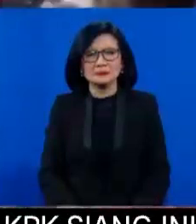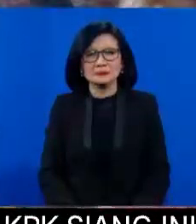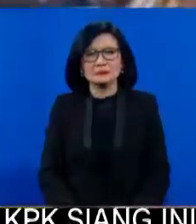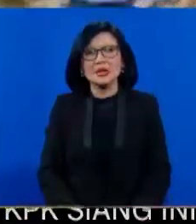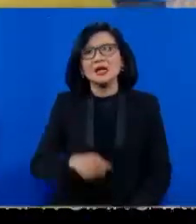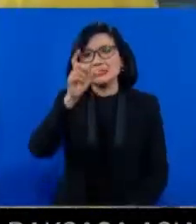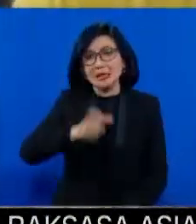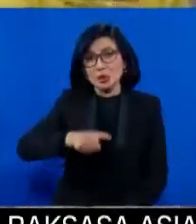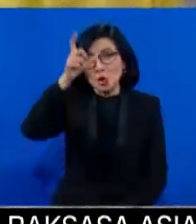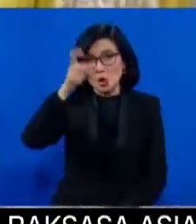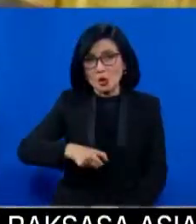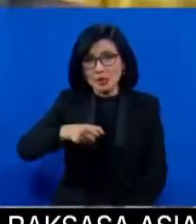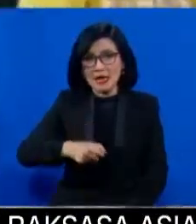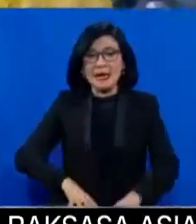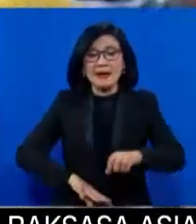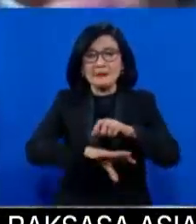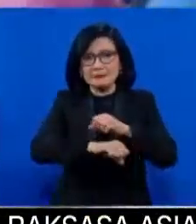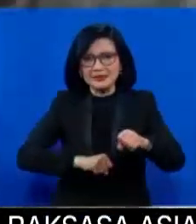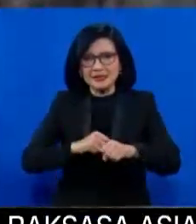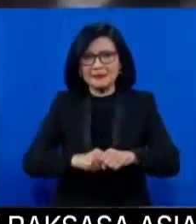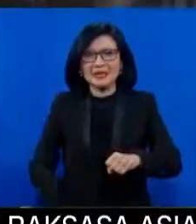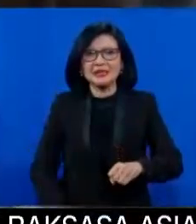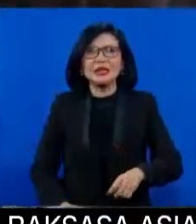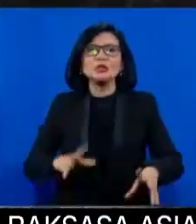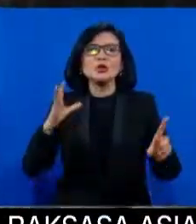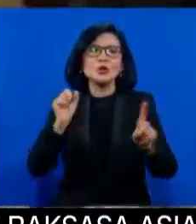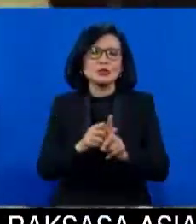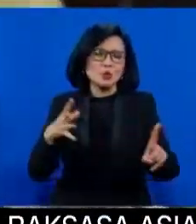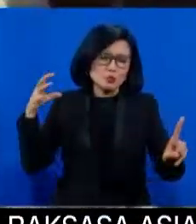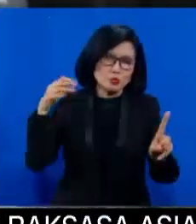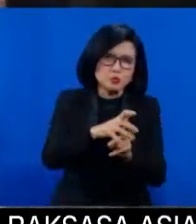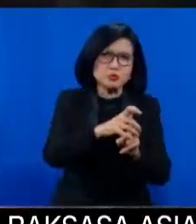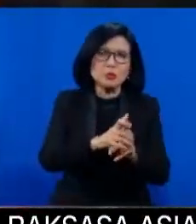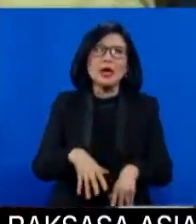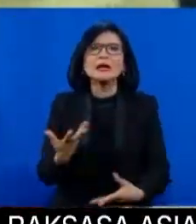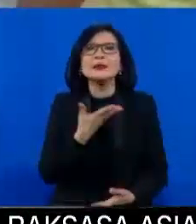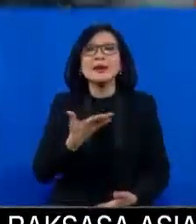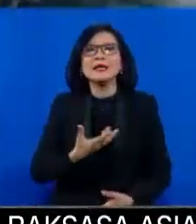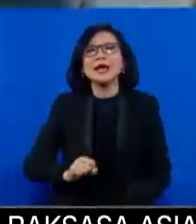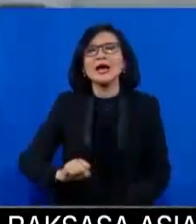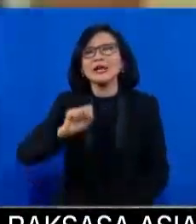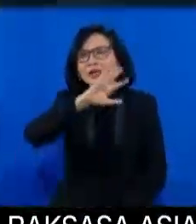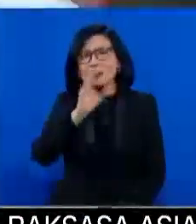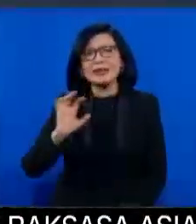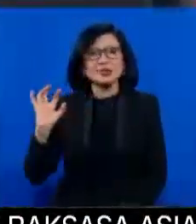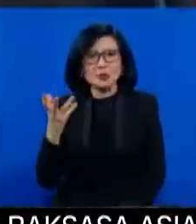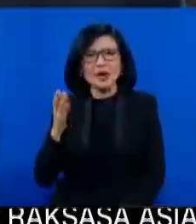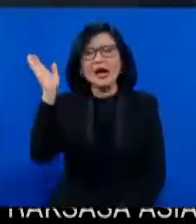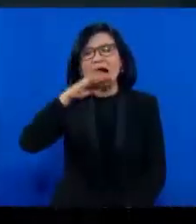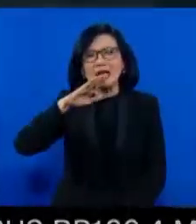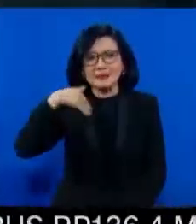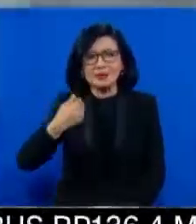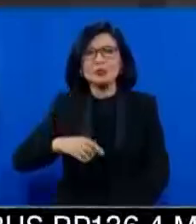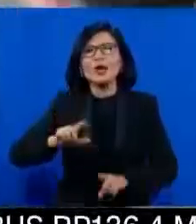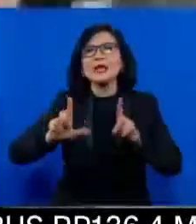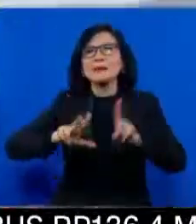Seorang penjambret tertangkap warga Dusun Temulawak, Desa Kebon Temu, Kecamatan Peterongan, Kabupaten Jombang, Jawa Timur pada Minggu 18